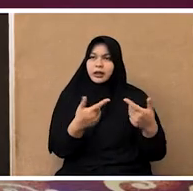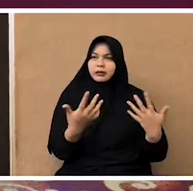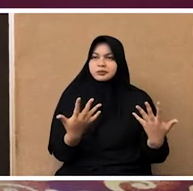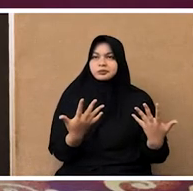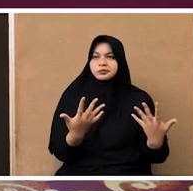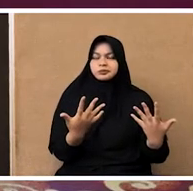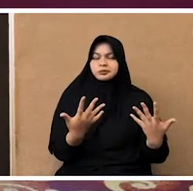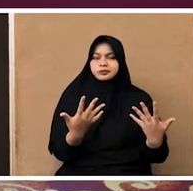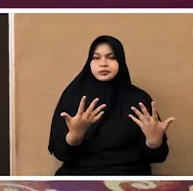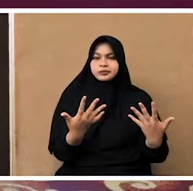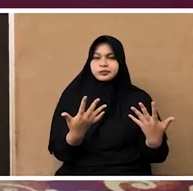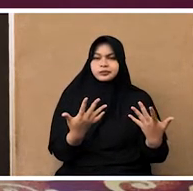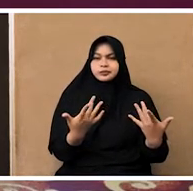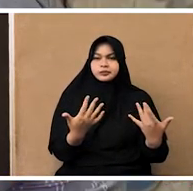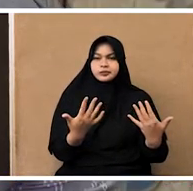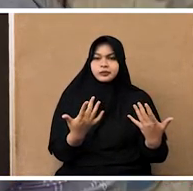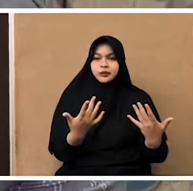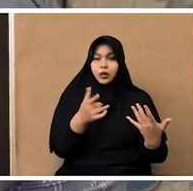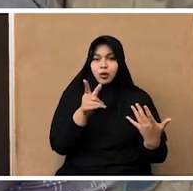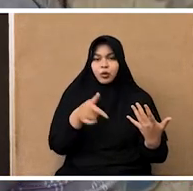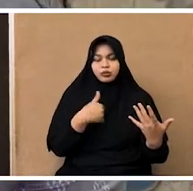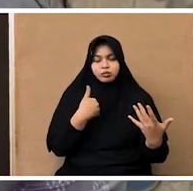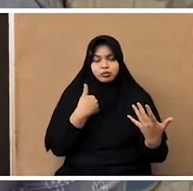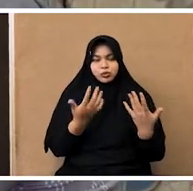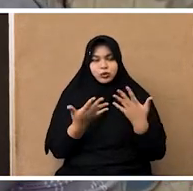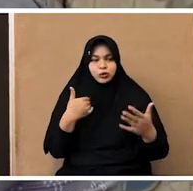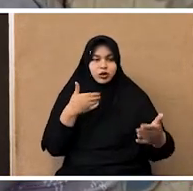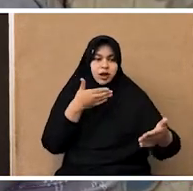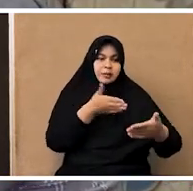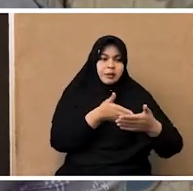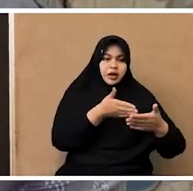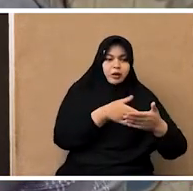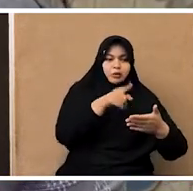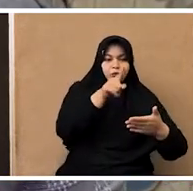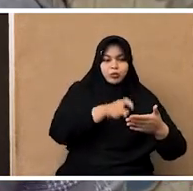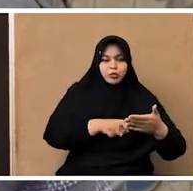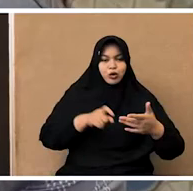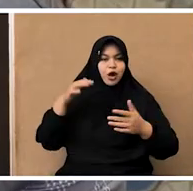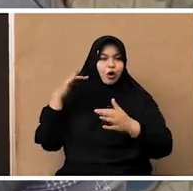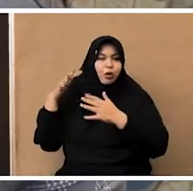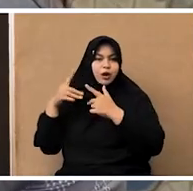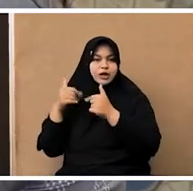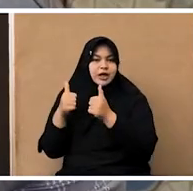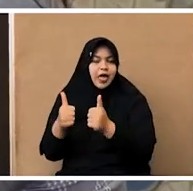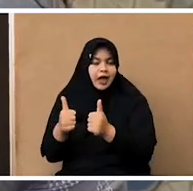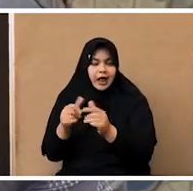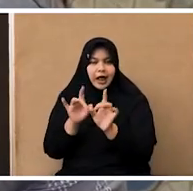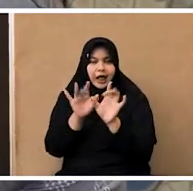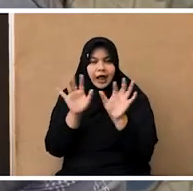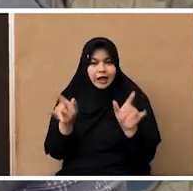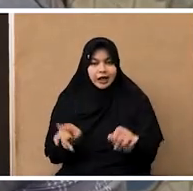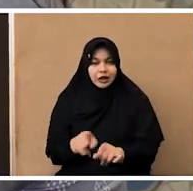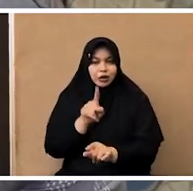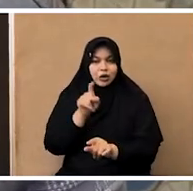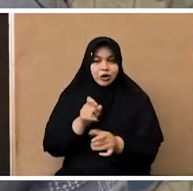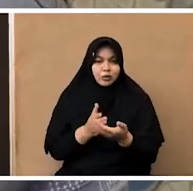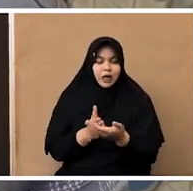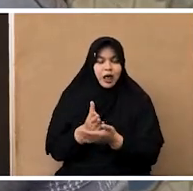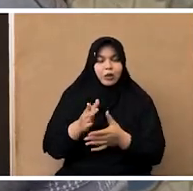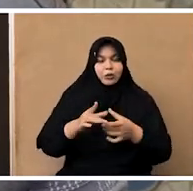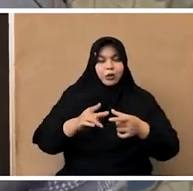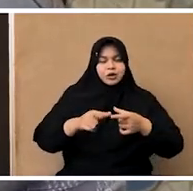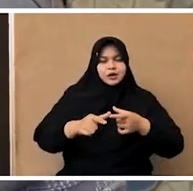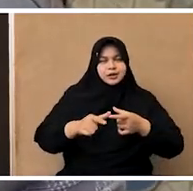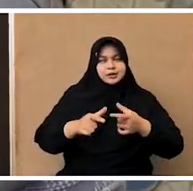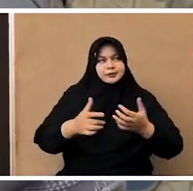misalkan karena dia punya hambatan lalu dia butuh akomodasi yang layak dan lain sebagainya maka kan itu harus melalui proses